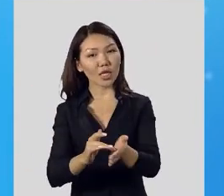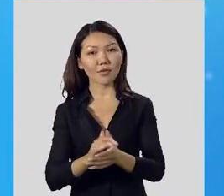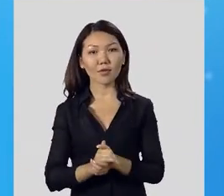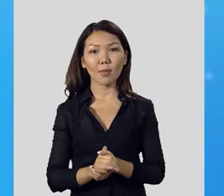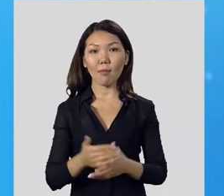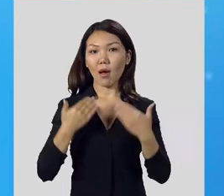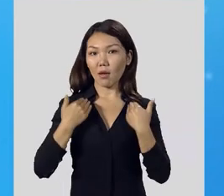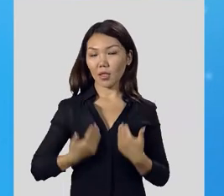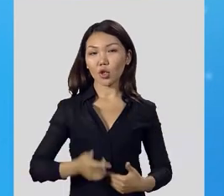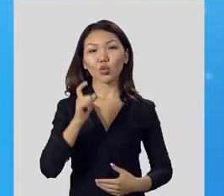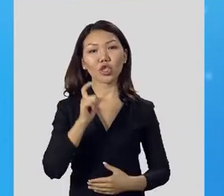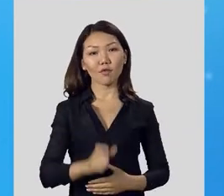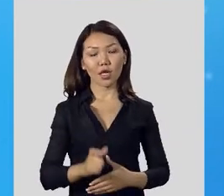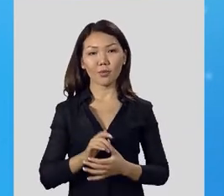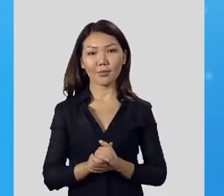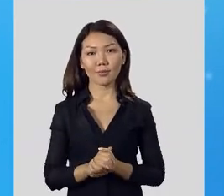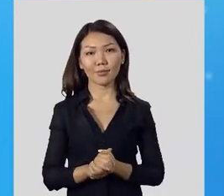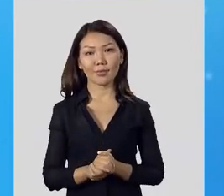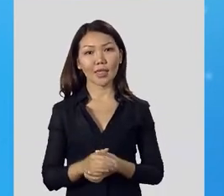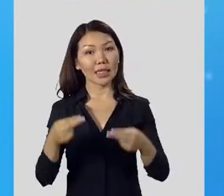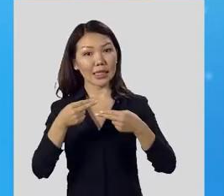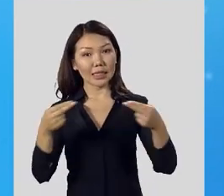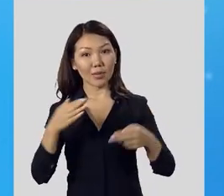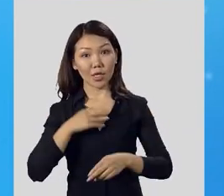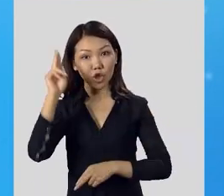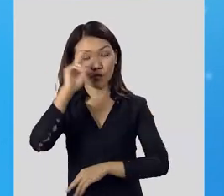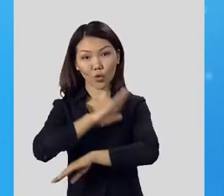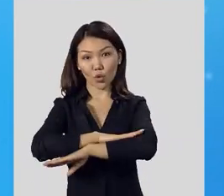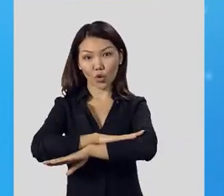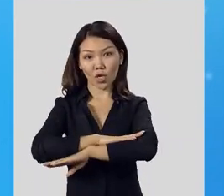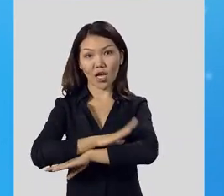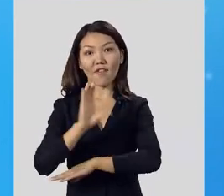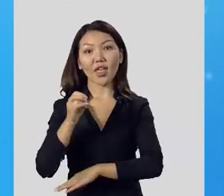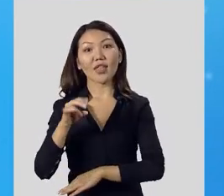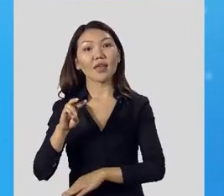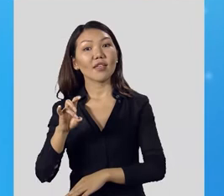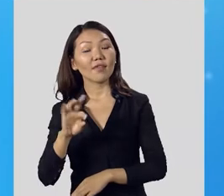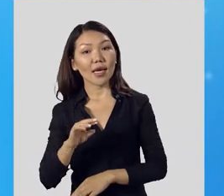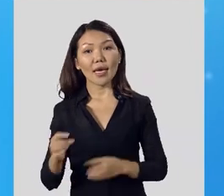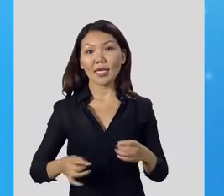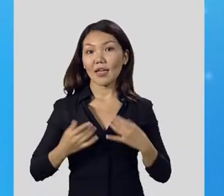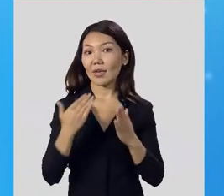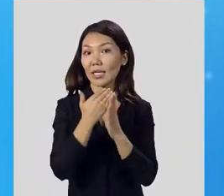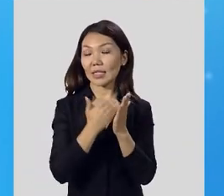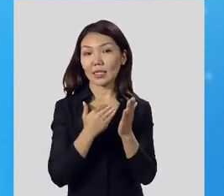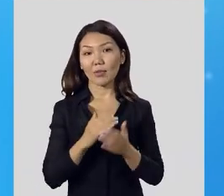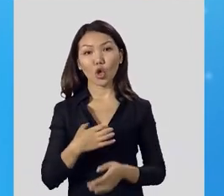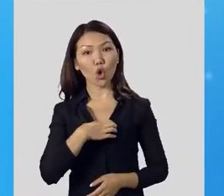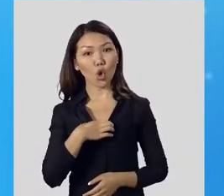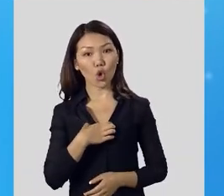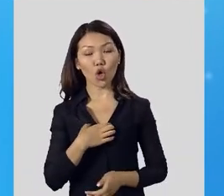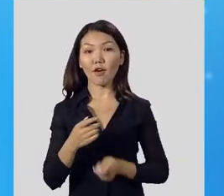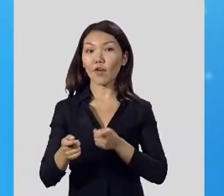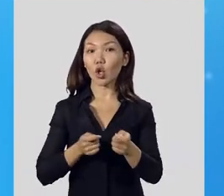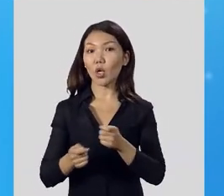по организму человека. Тема нашего урока – вегетативная нервная система, ее роль в